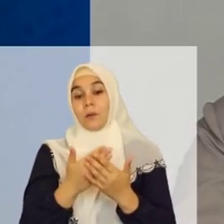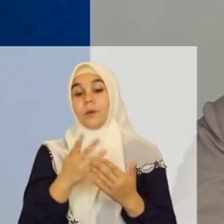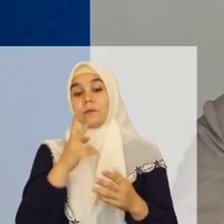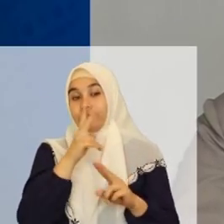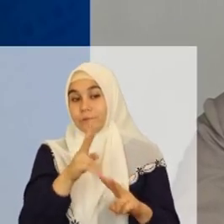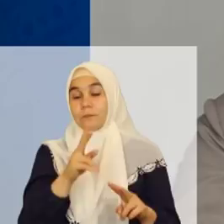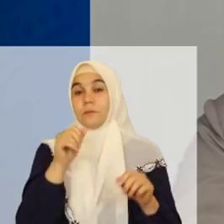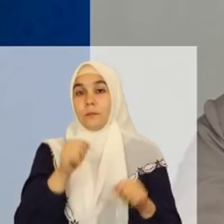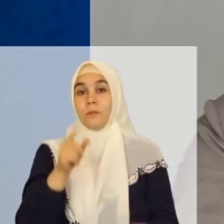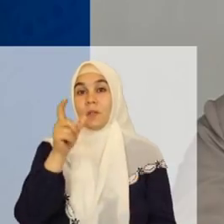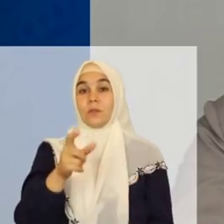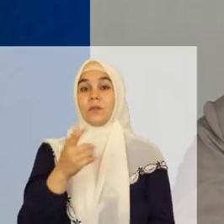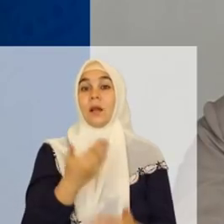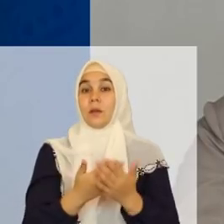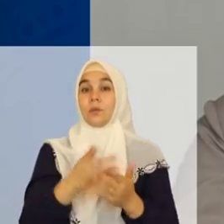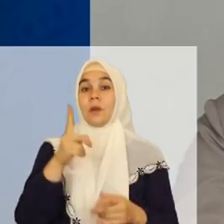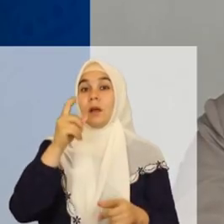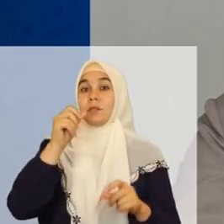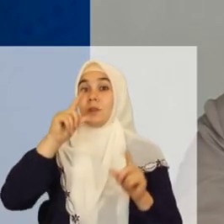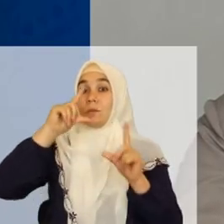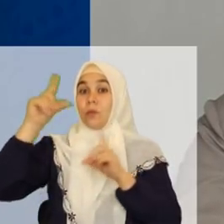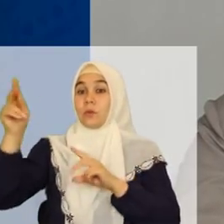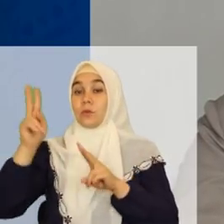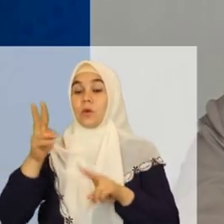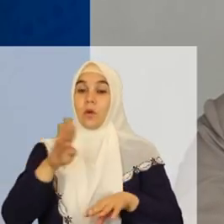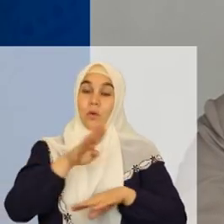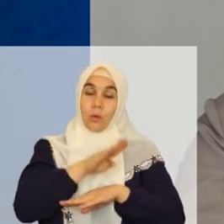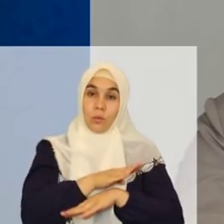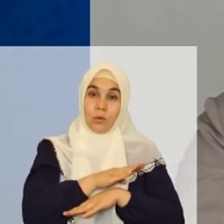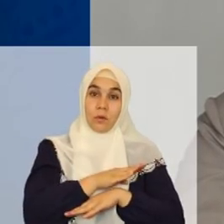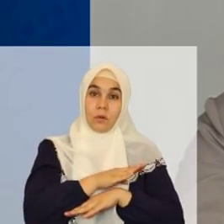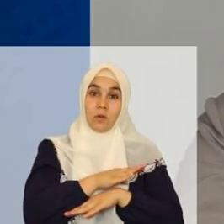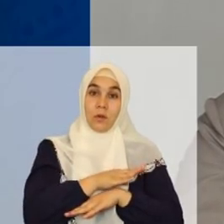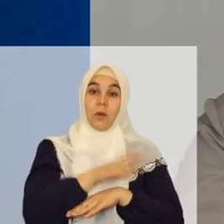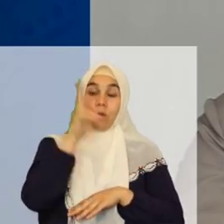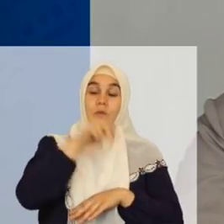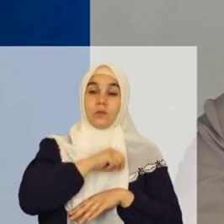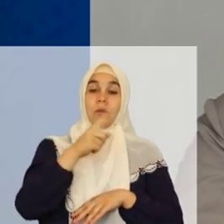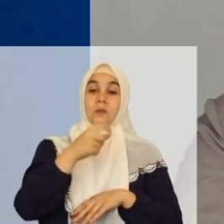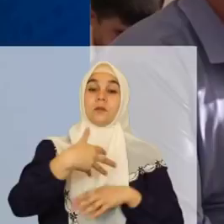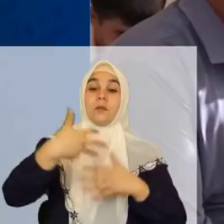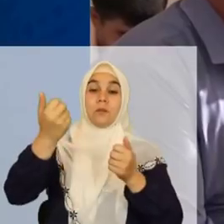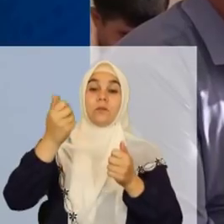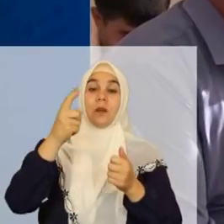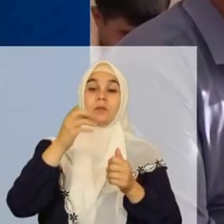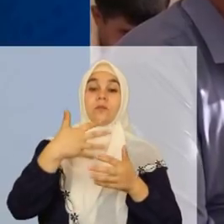mumkin. Bitta alomati haj qilgan yili vafot etgan bo'lsa, inshaalloh haj qabul bo'lgan